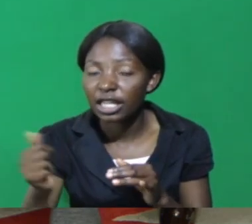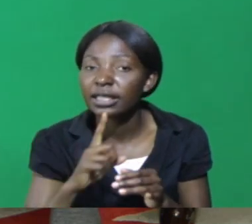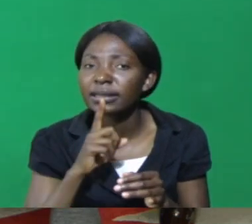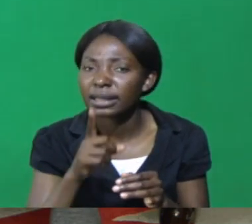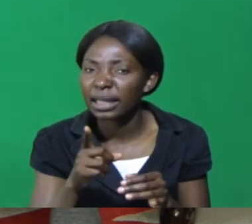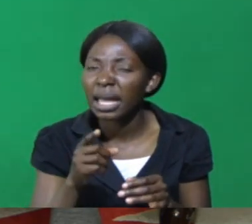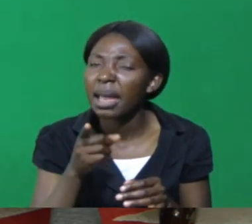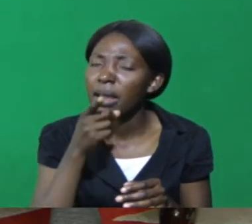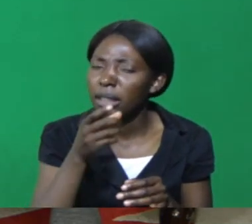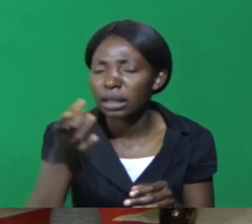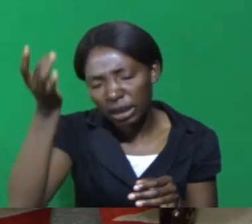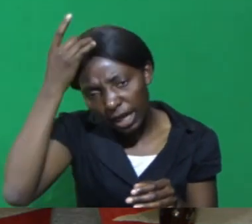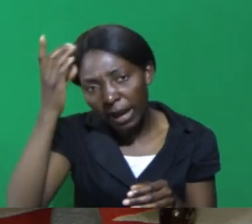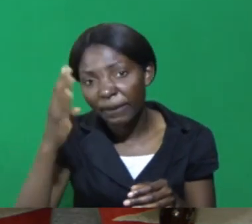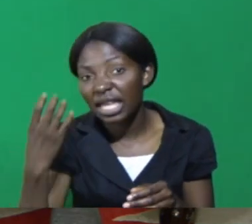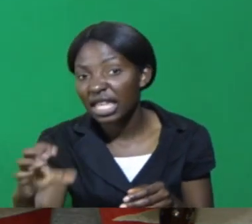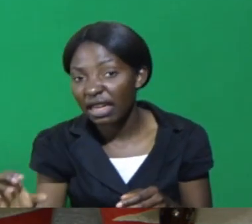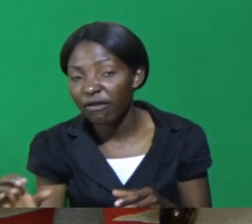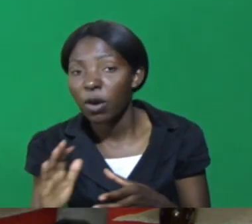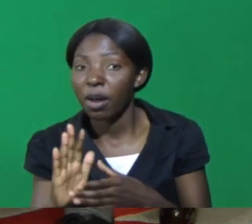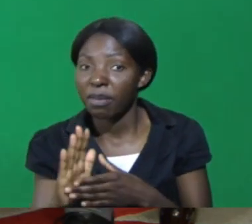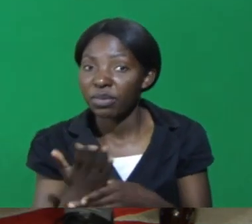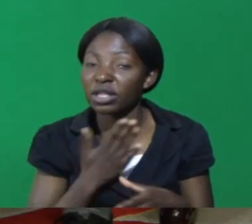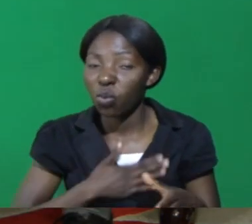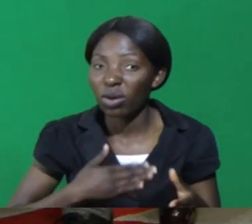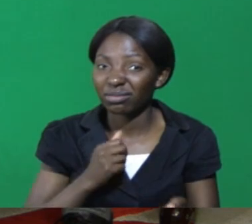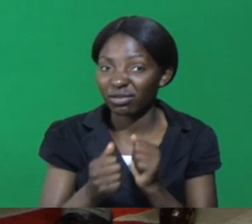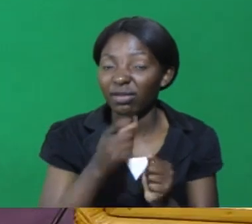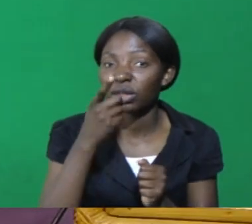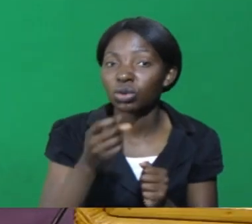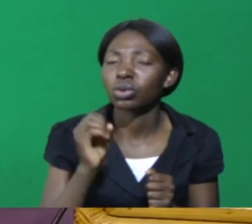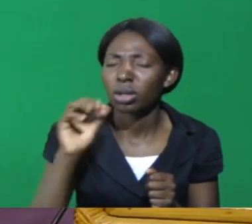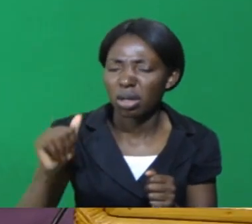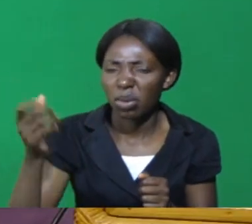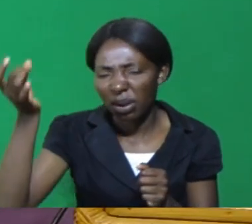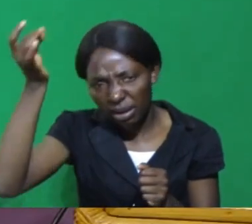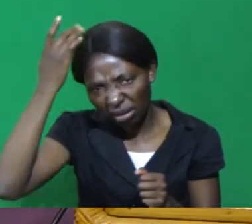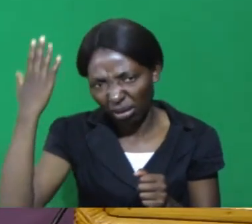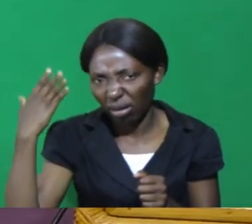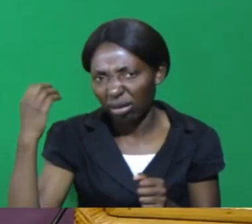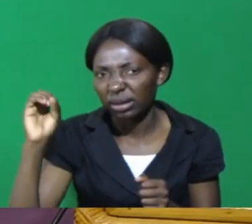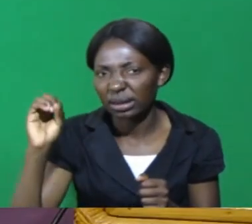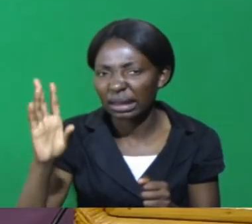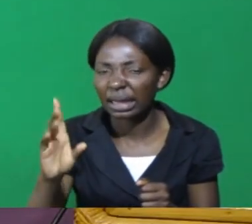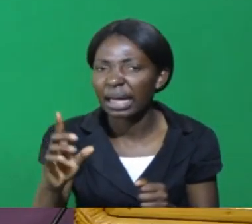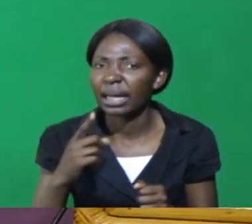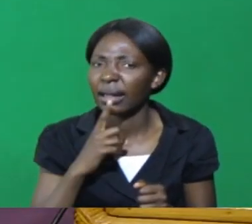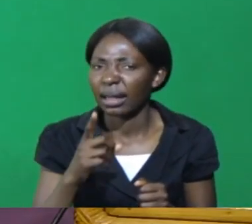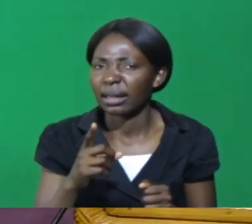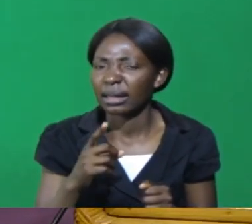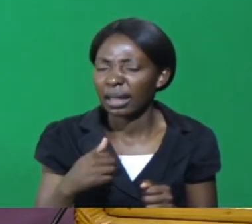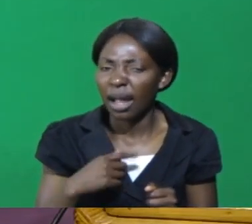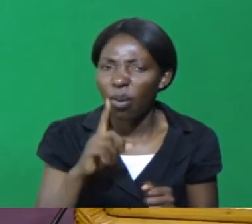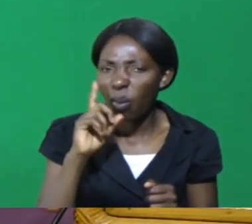kuarea iya. Hanzi mambo ndobva vateerera. Saka uyo aronga uyo ari kutsvaga pamuromo uyo akachamisika kuti sei